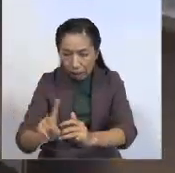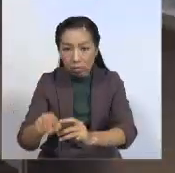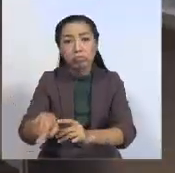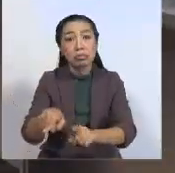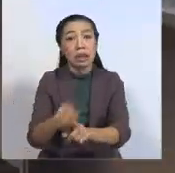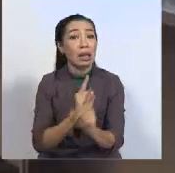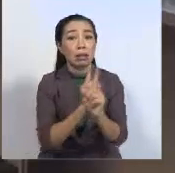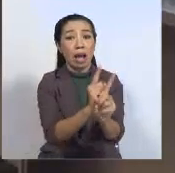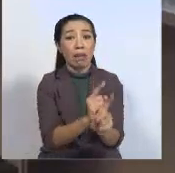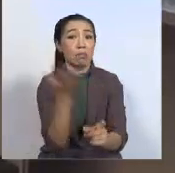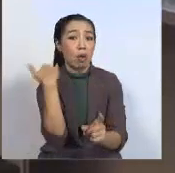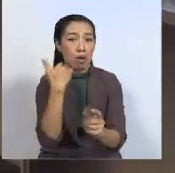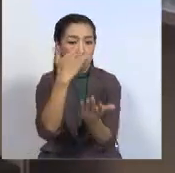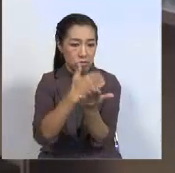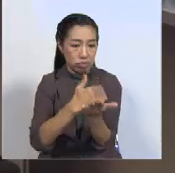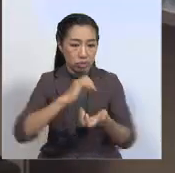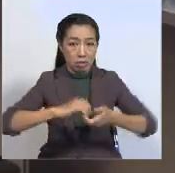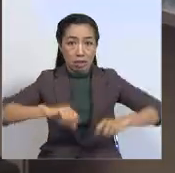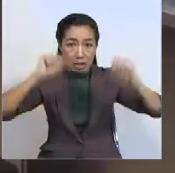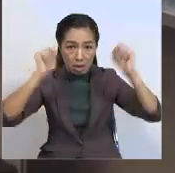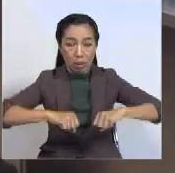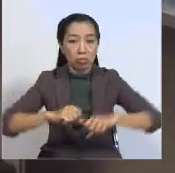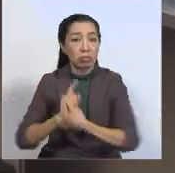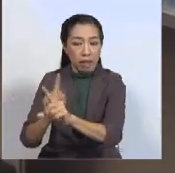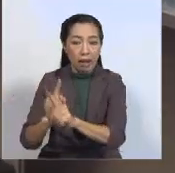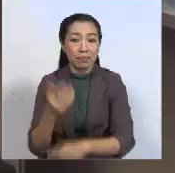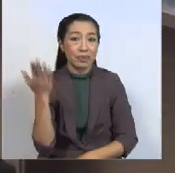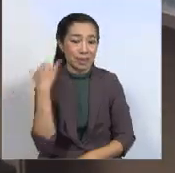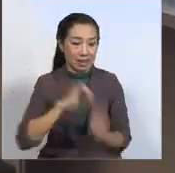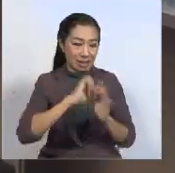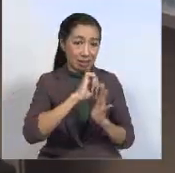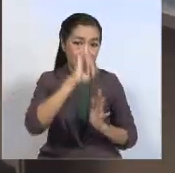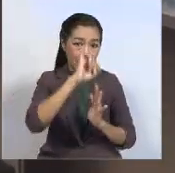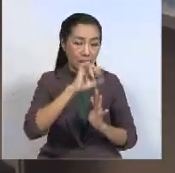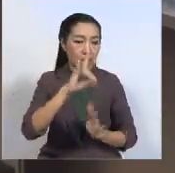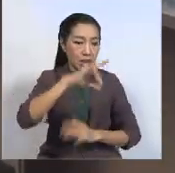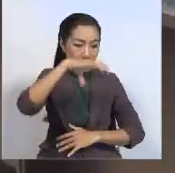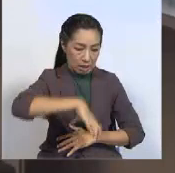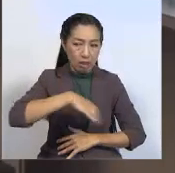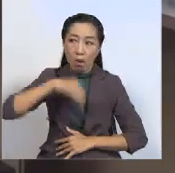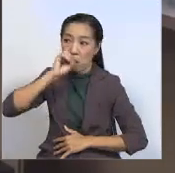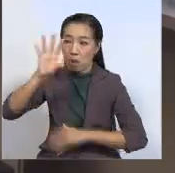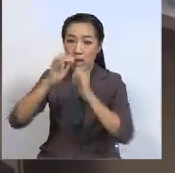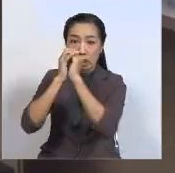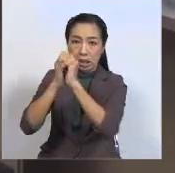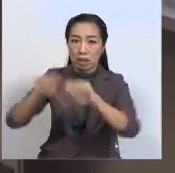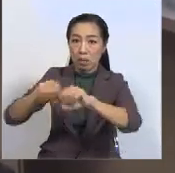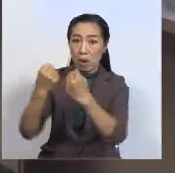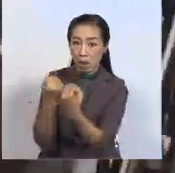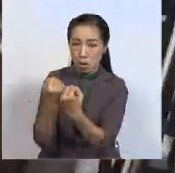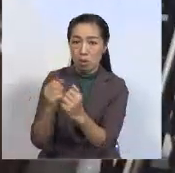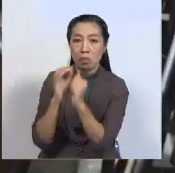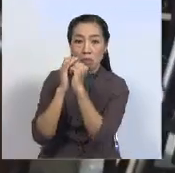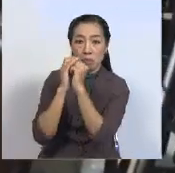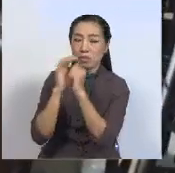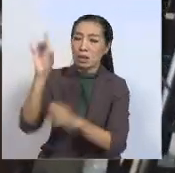จีนซึ่งทางสวนสัตว์เชียงใหม่องค์การสวนสัตว์ได้ประสานแจ้งไปยังสมาคมอนุรักษ์สัตว์ป่าจีนแห่งสาธารณรัฐประชาชน